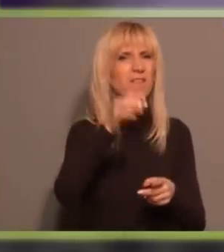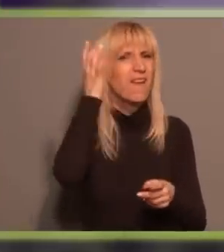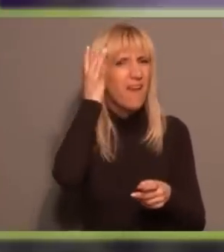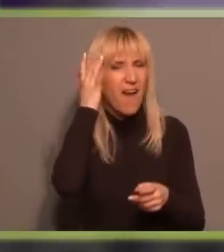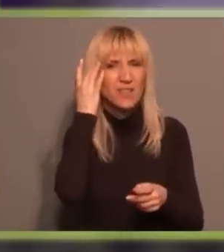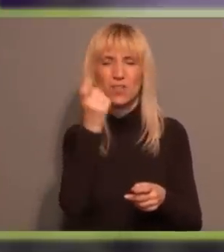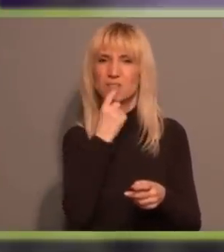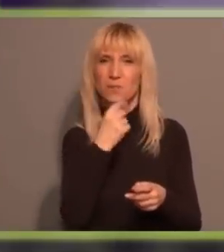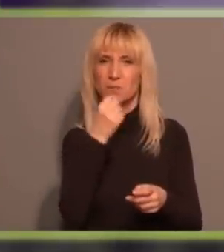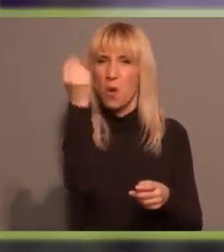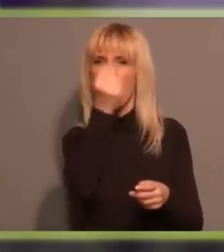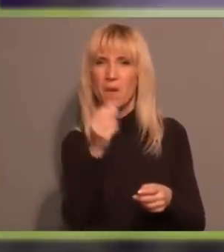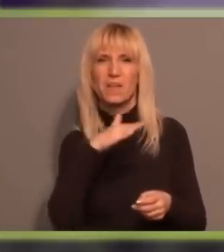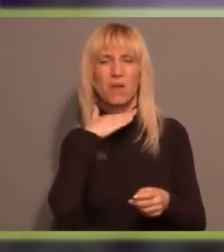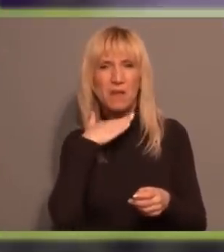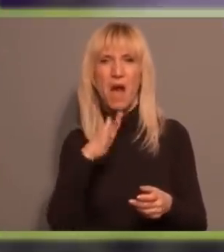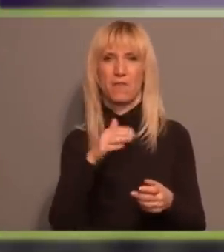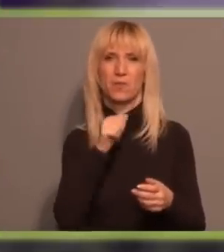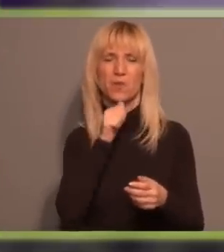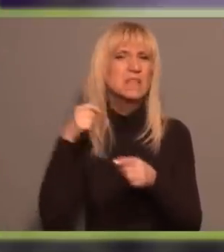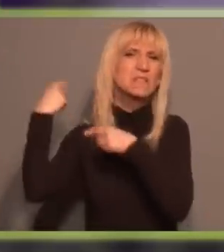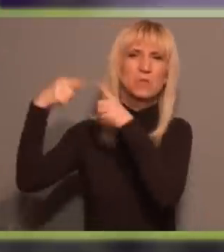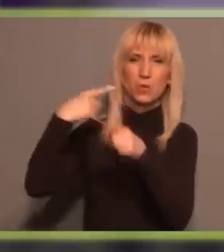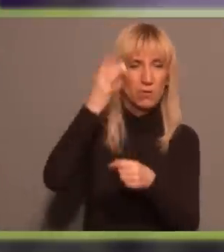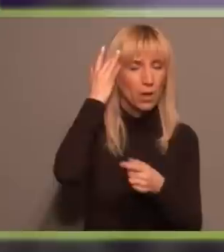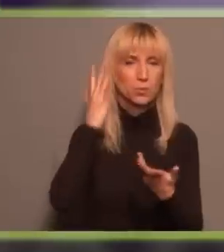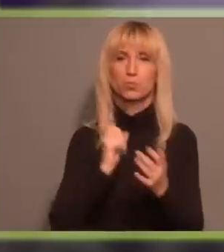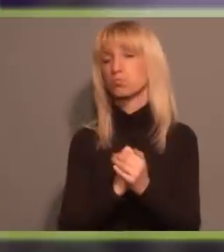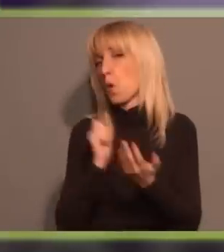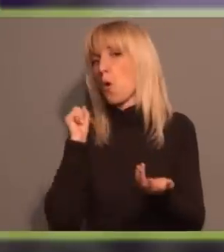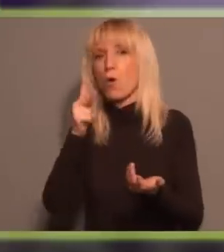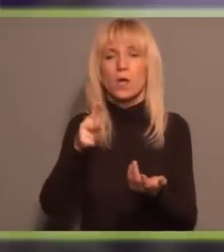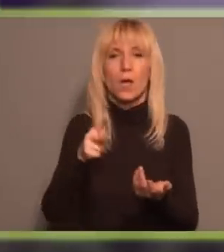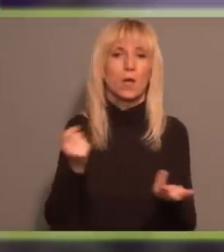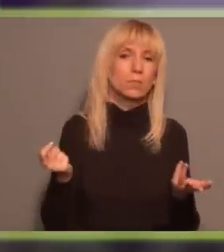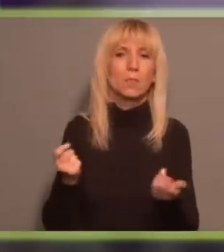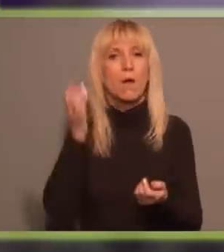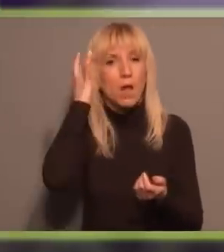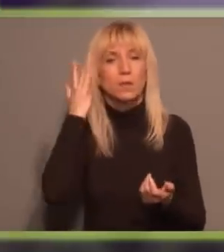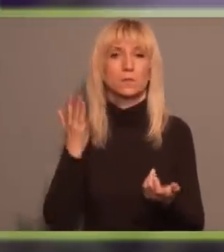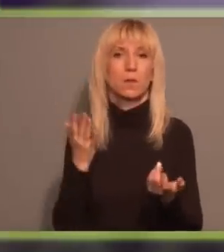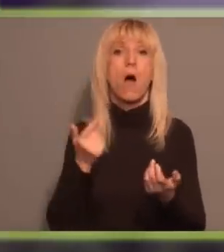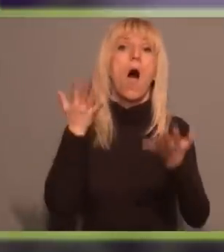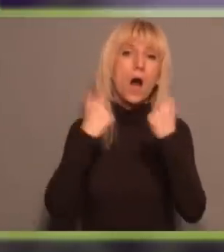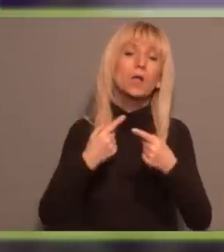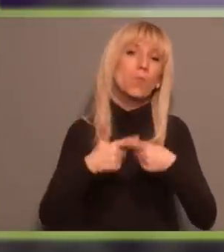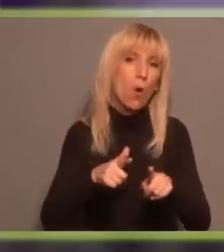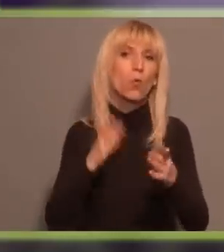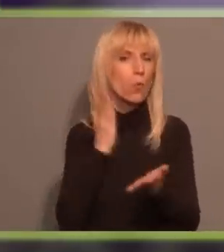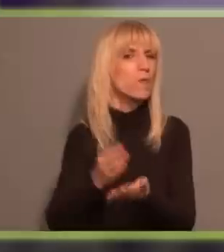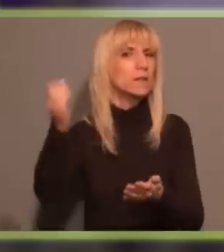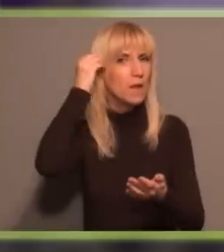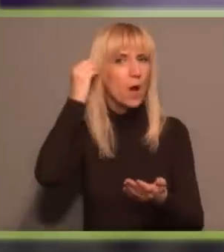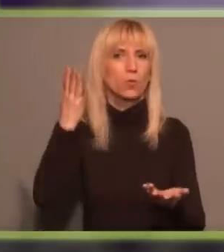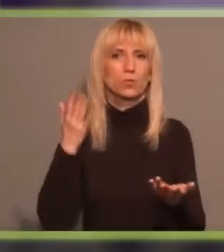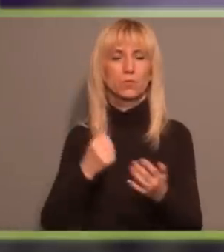znam Srbiju mapu ili ne znam Srbiju istoriju. Dobro, velika stvar, mogu uvek naučiti, ali to je tako